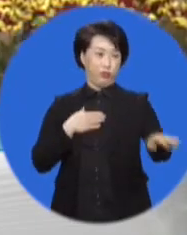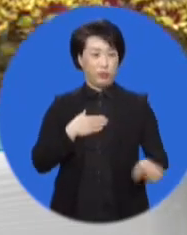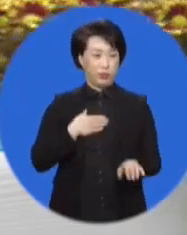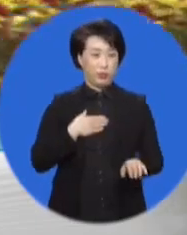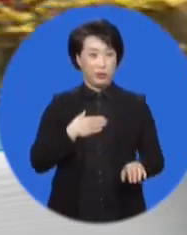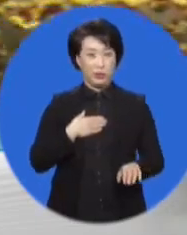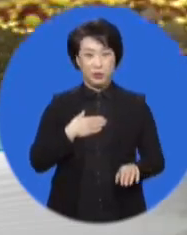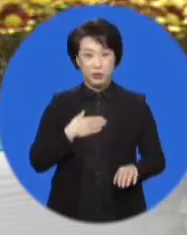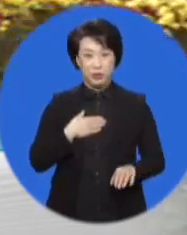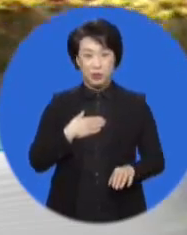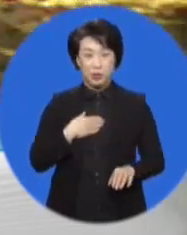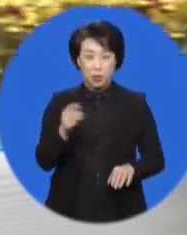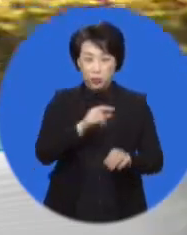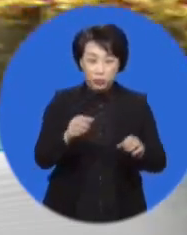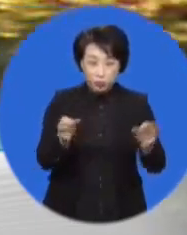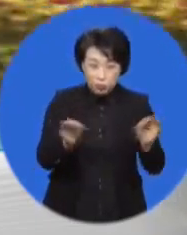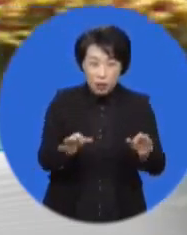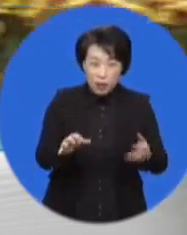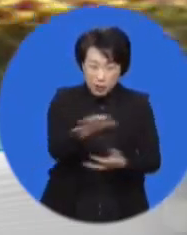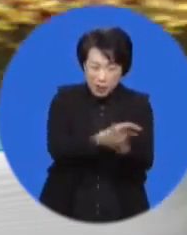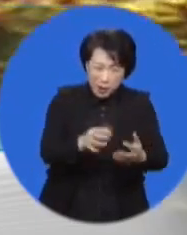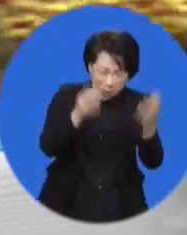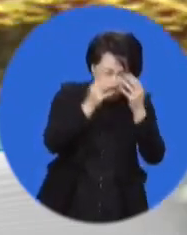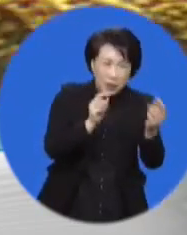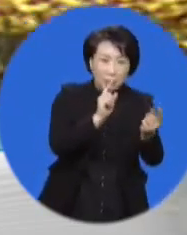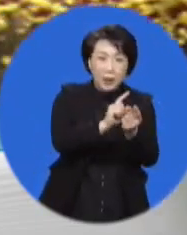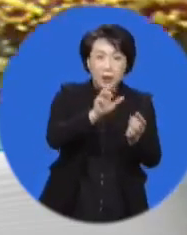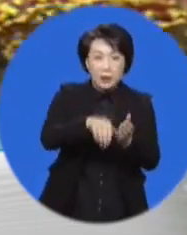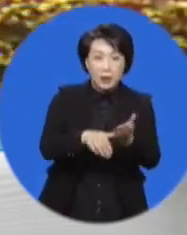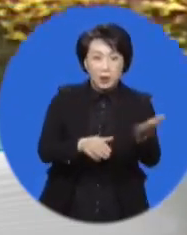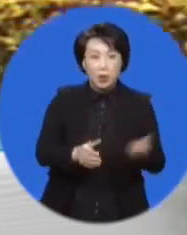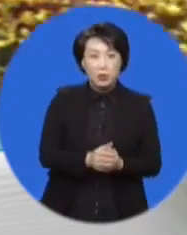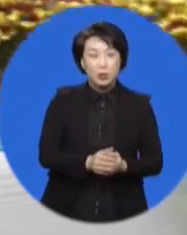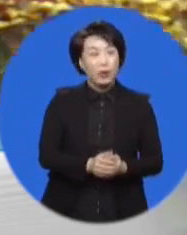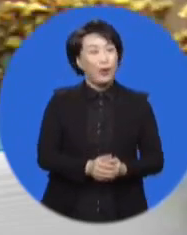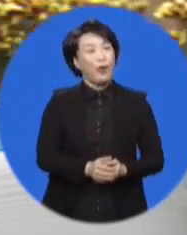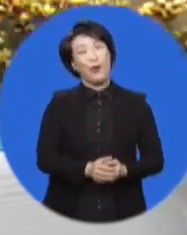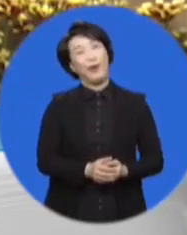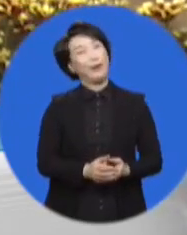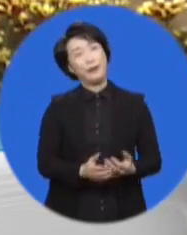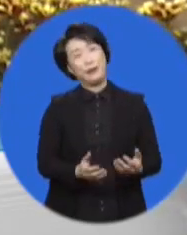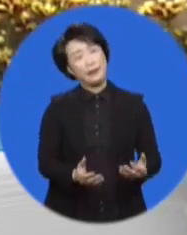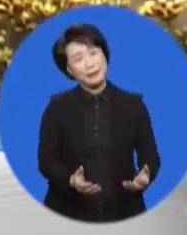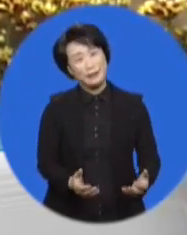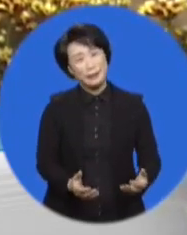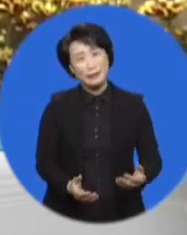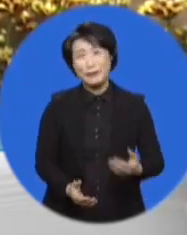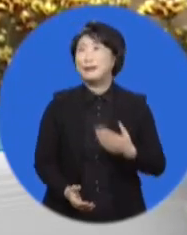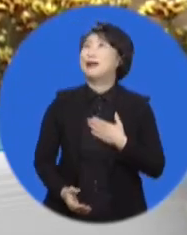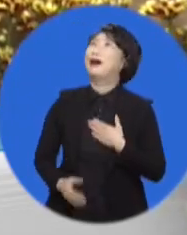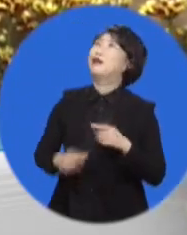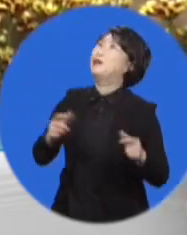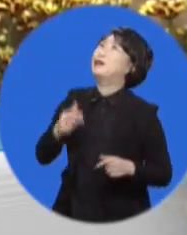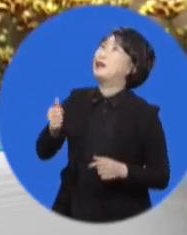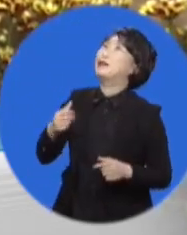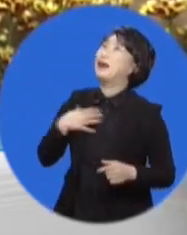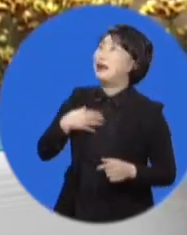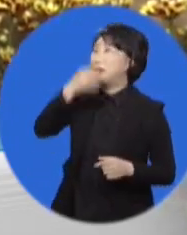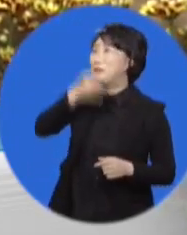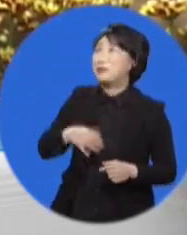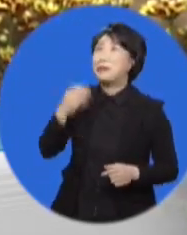응? 이제 어느 순간에 환난과 고난의 날이 올 때 그냥 버려요. 나 구역장 힘들어